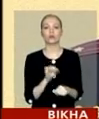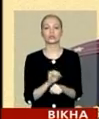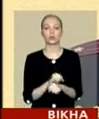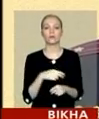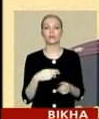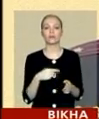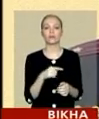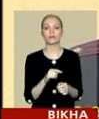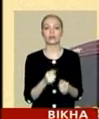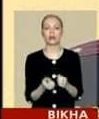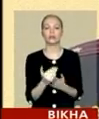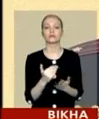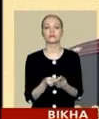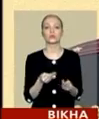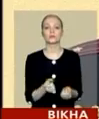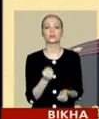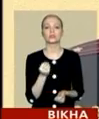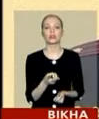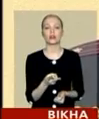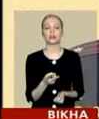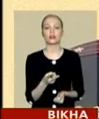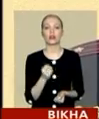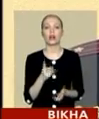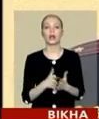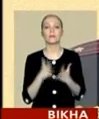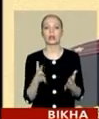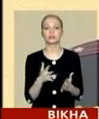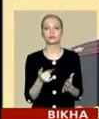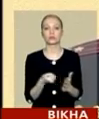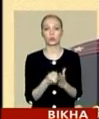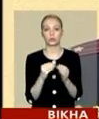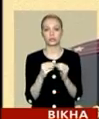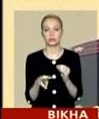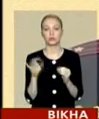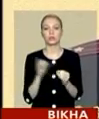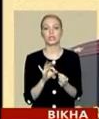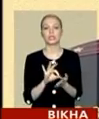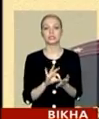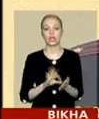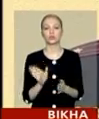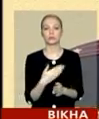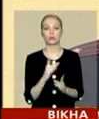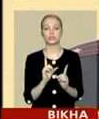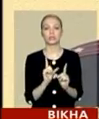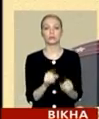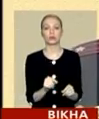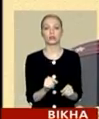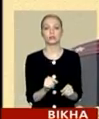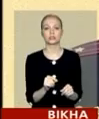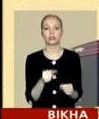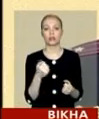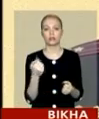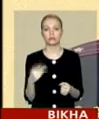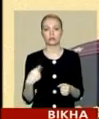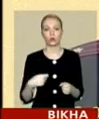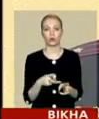средств производится як максимум до 10 минут. І сразу же після проїзду